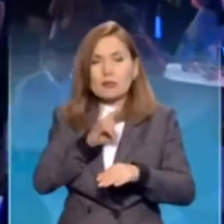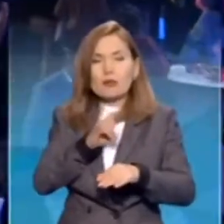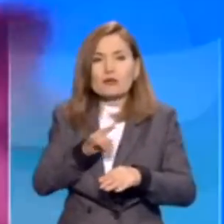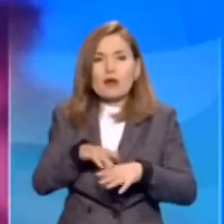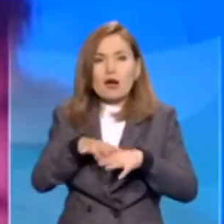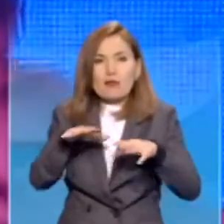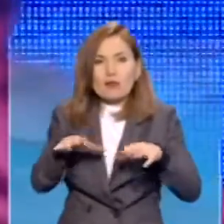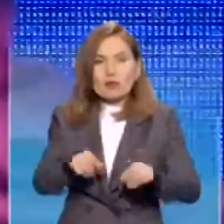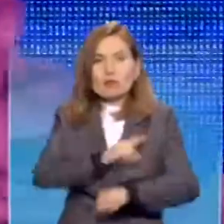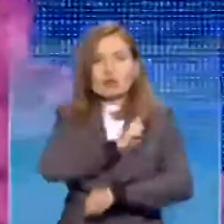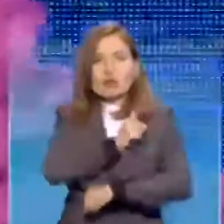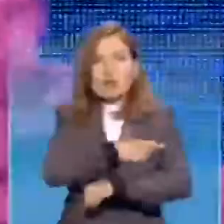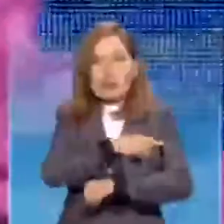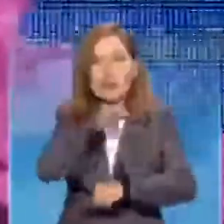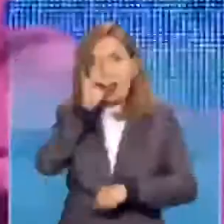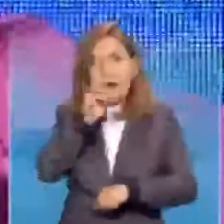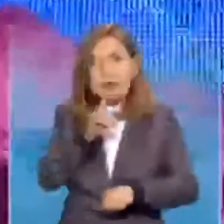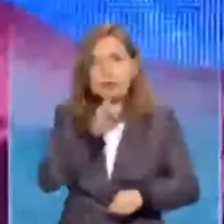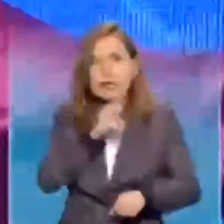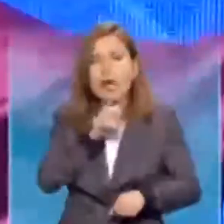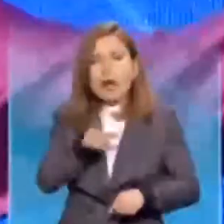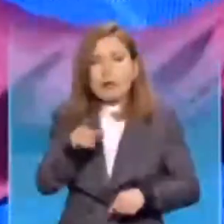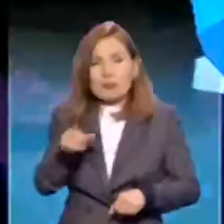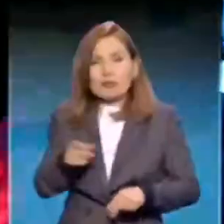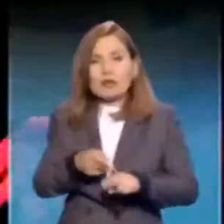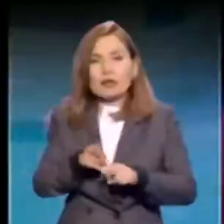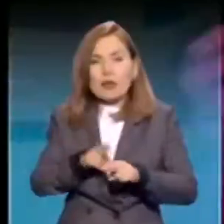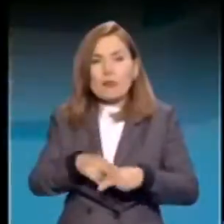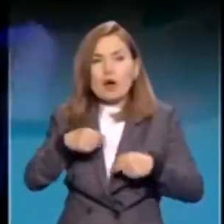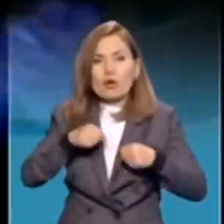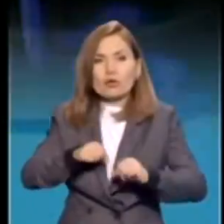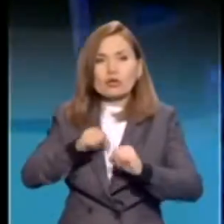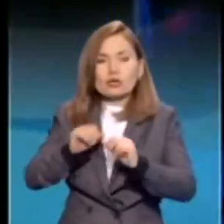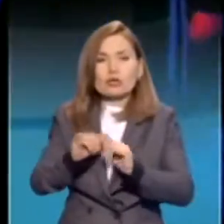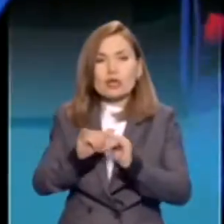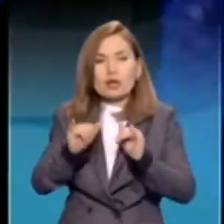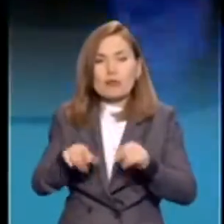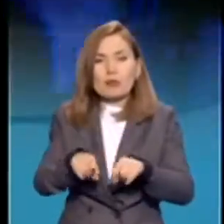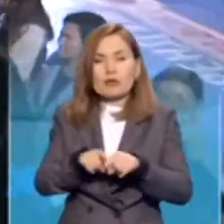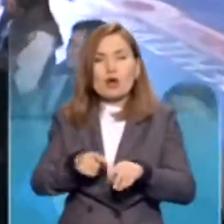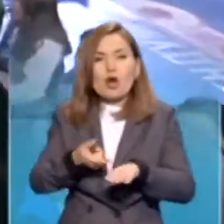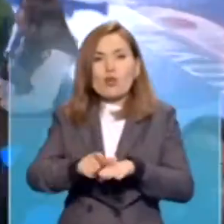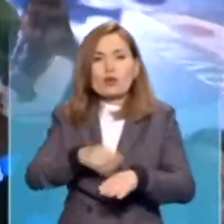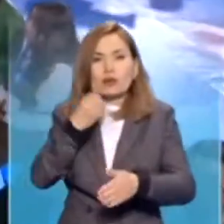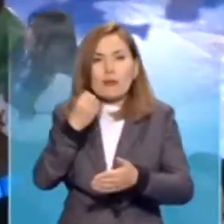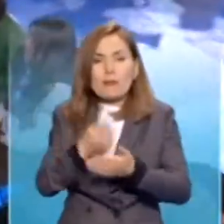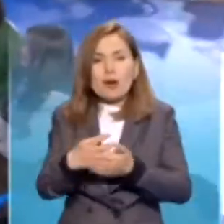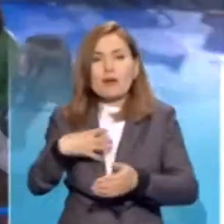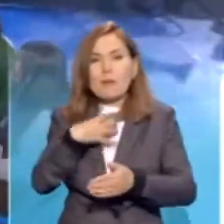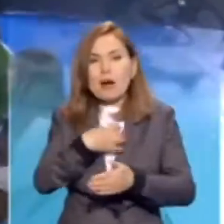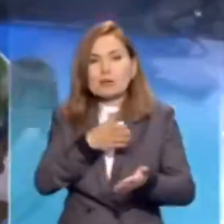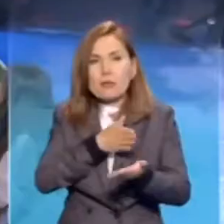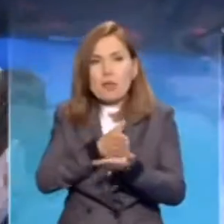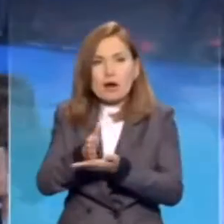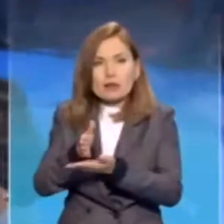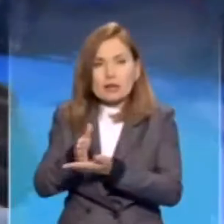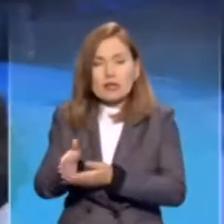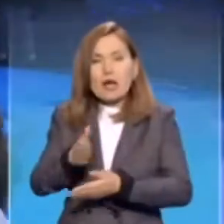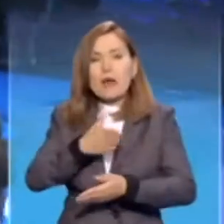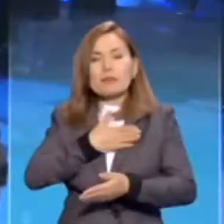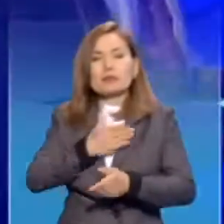küşöytü, Kazakistan'daki azamattardın azamattık hukukun jetildiru degen sekilde asa mağızdı bağıtlarda